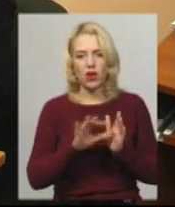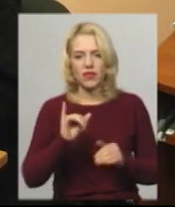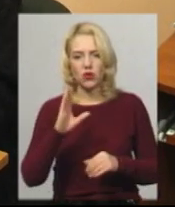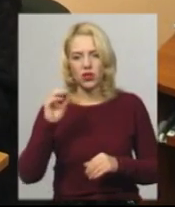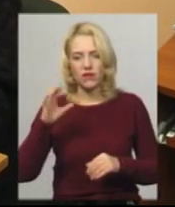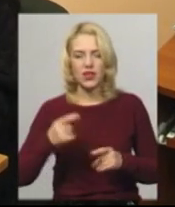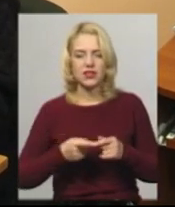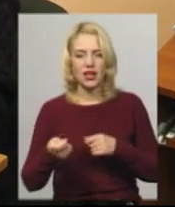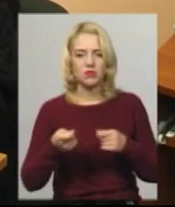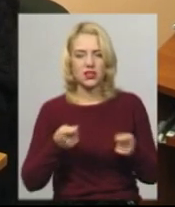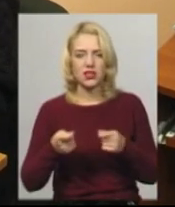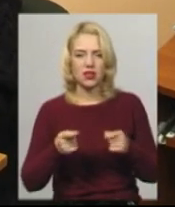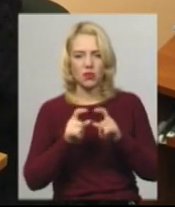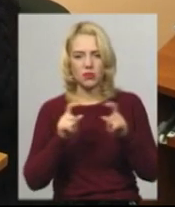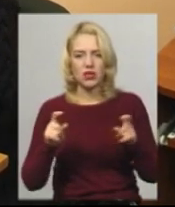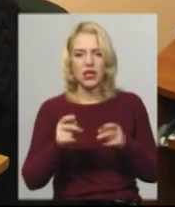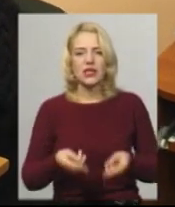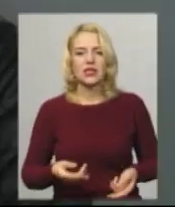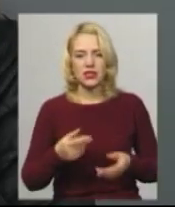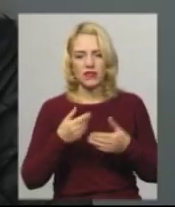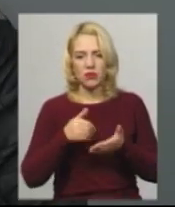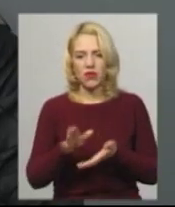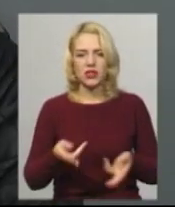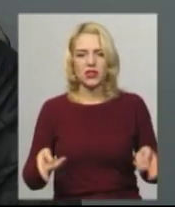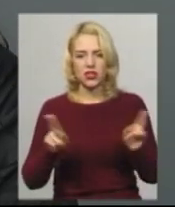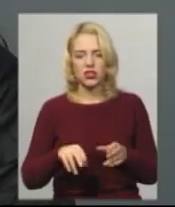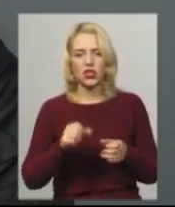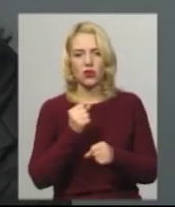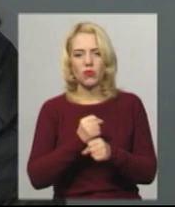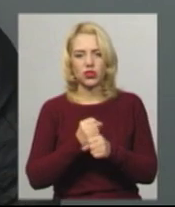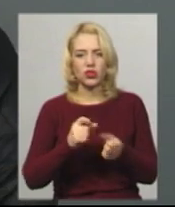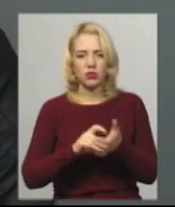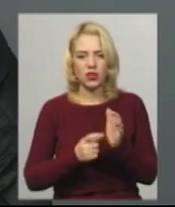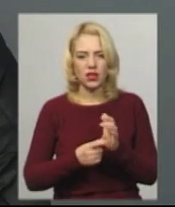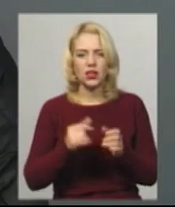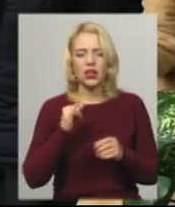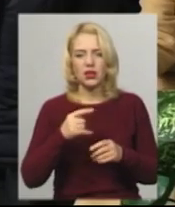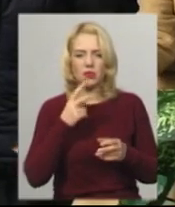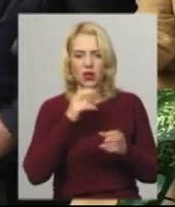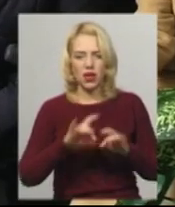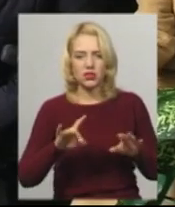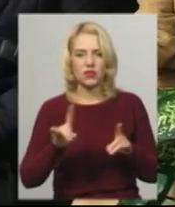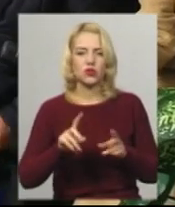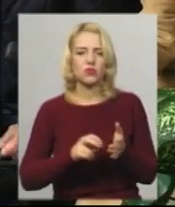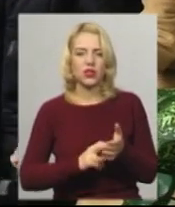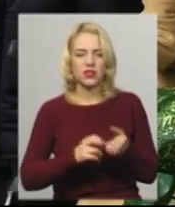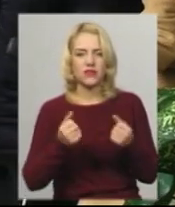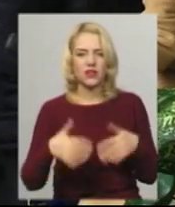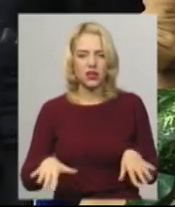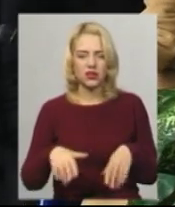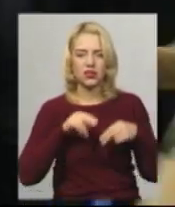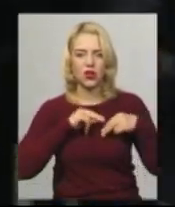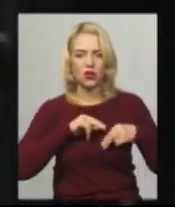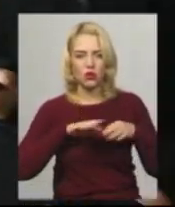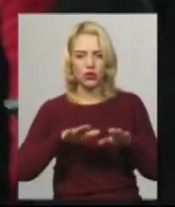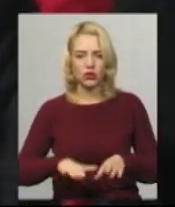адміністративного приміщення, відмовлялися залишати робочий кабінет. Пояснювали тим, що бояться втратити роботу. Ми на даний момент виконуємо